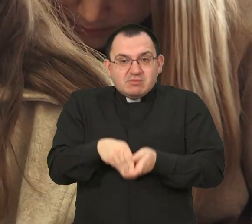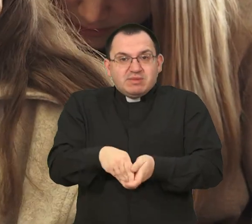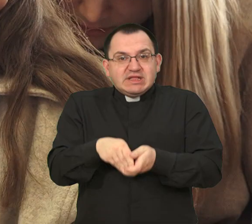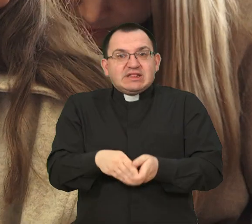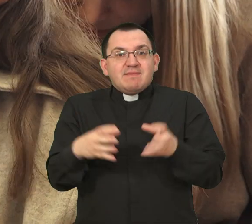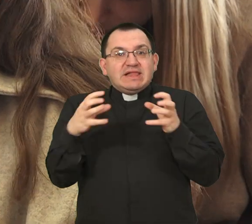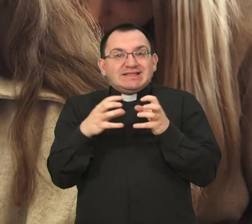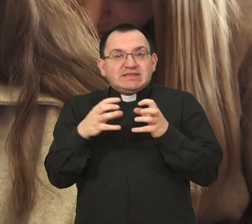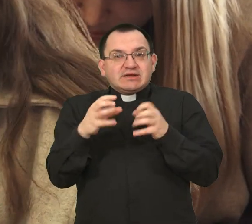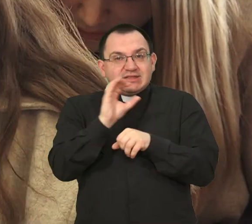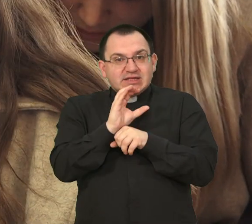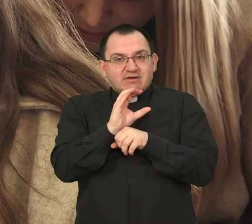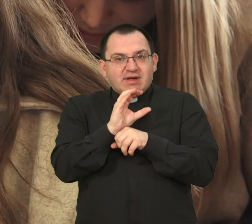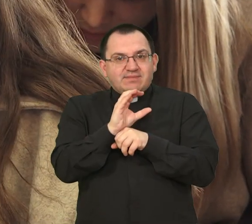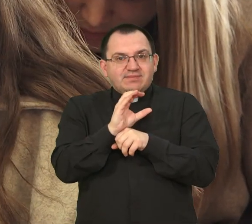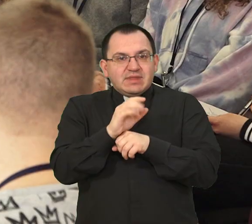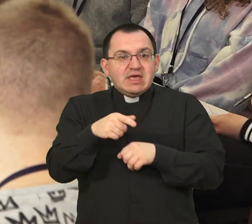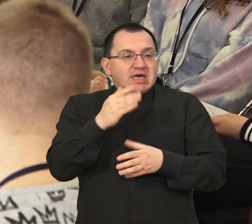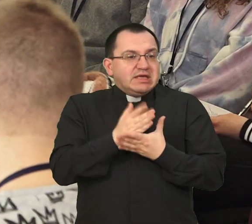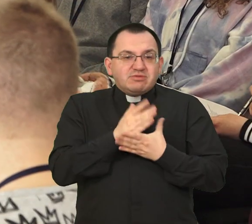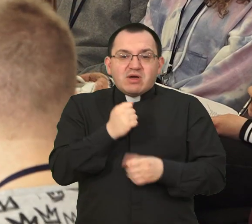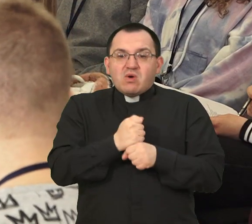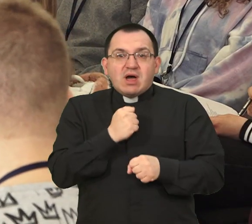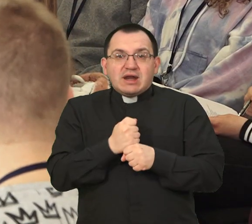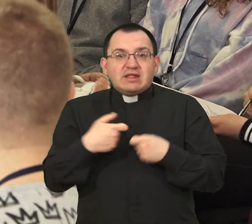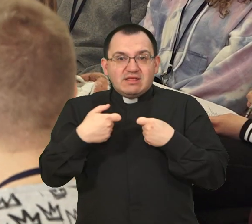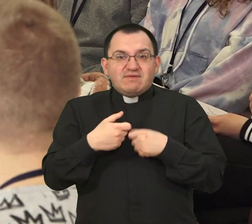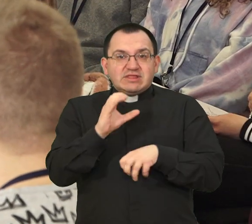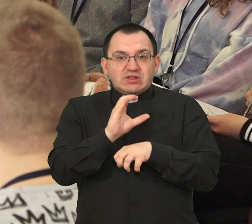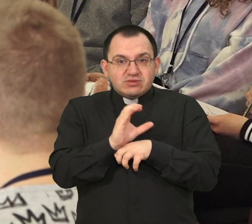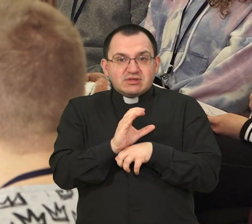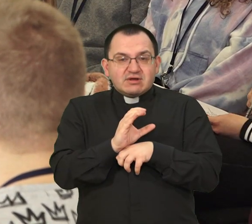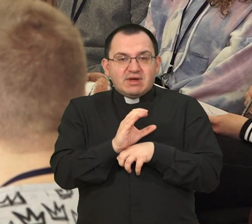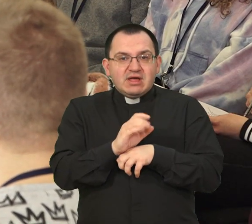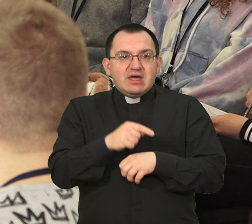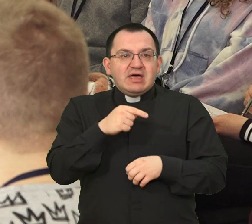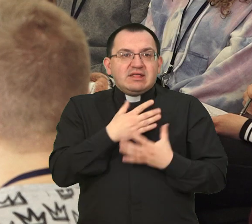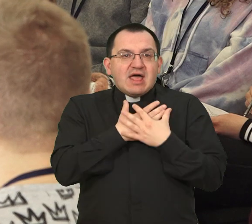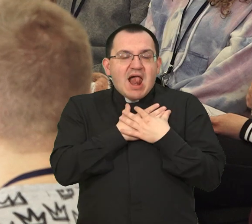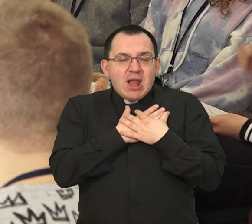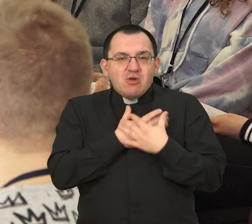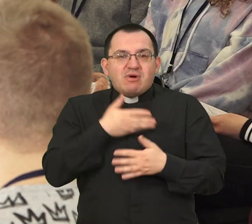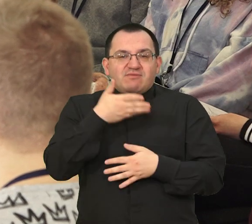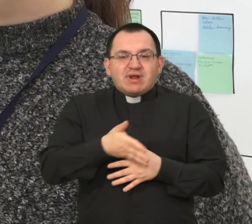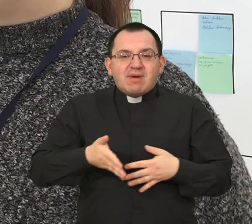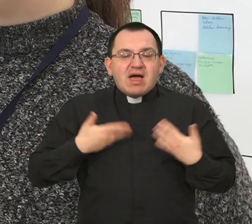zajednicu i svako od nas djeluje u crkvi i svakog od nas pokreće ta pastoralna ljubav prema